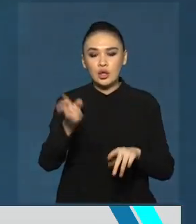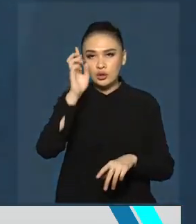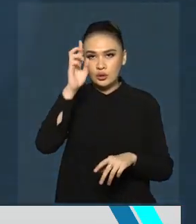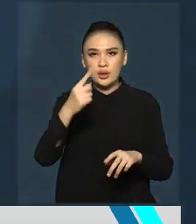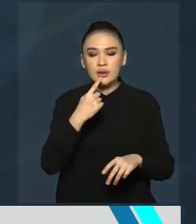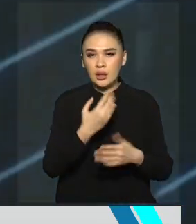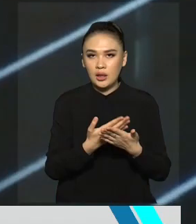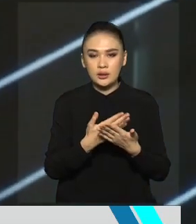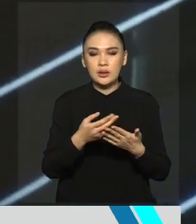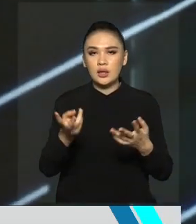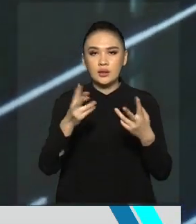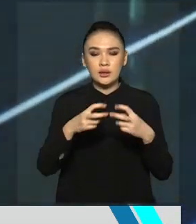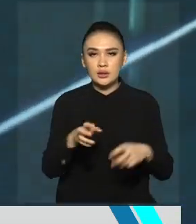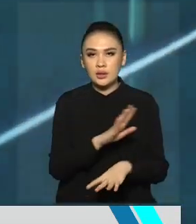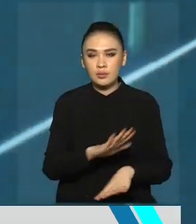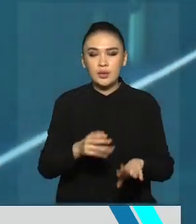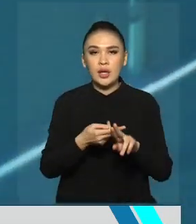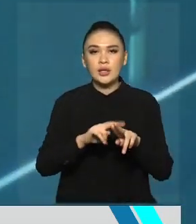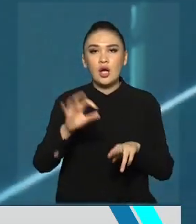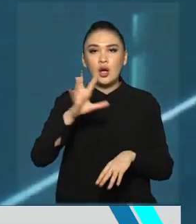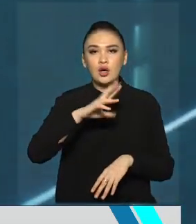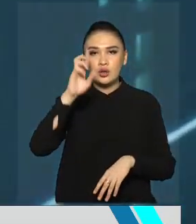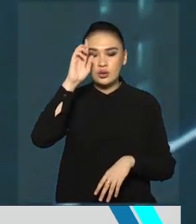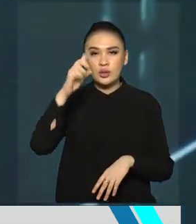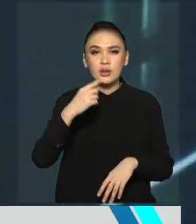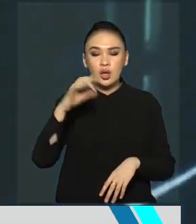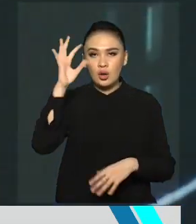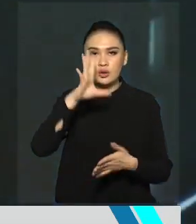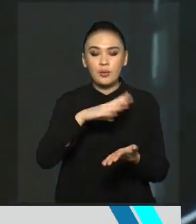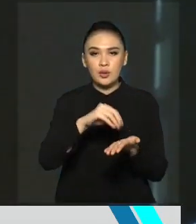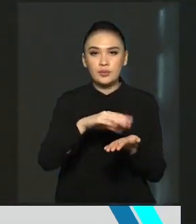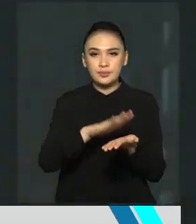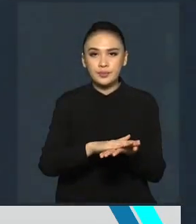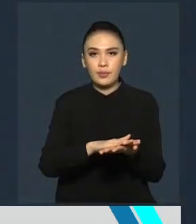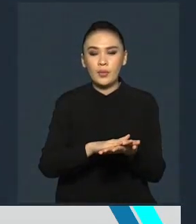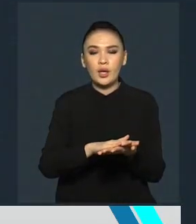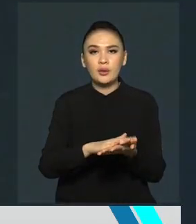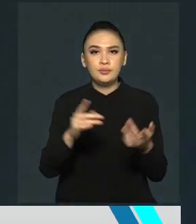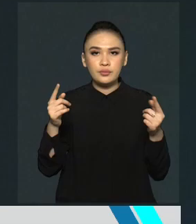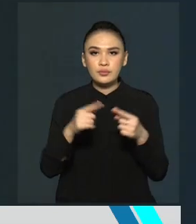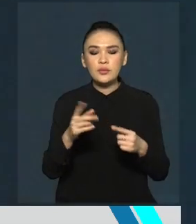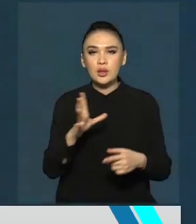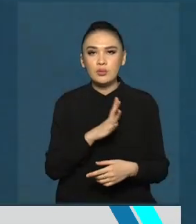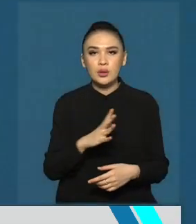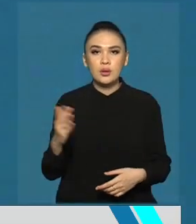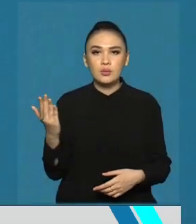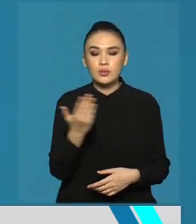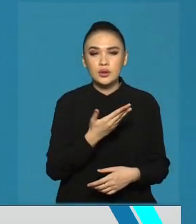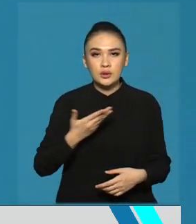есептелмейді. Егер мемлекеттік тіл туралы талап қоятын болатын болса, біздің алдымыздан